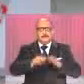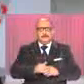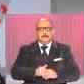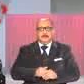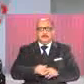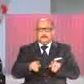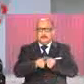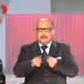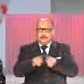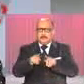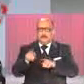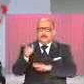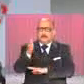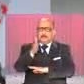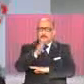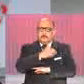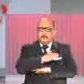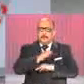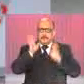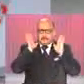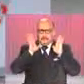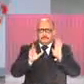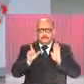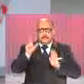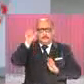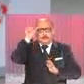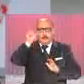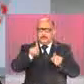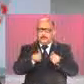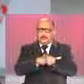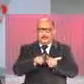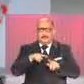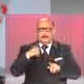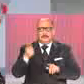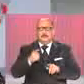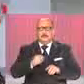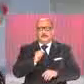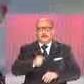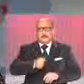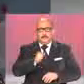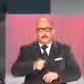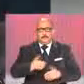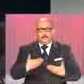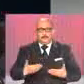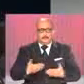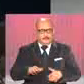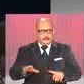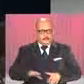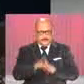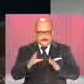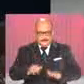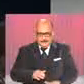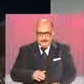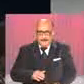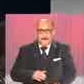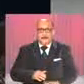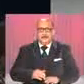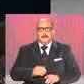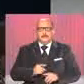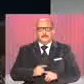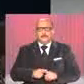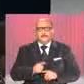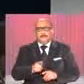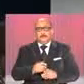هذه المناسبة التي تحتفل بها مختلف الجهات وتستعد لها من خلال تنظيم ملتقيات دينية